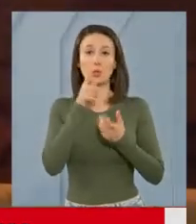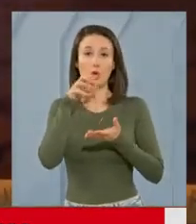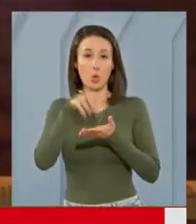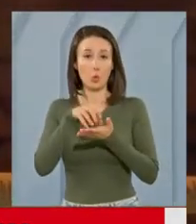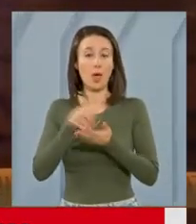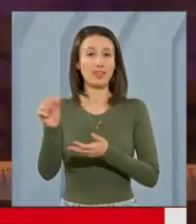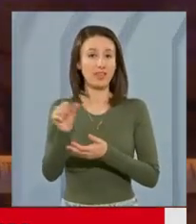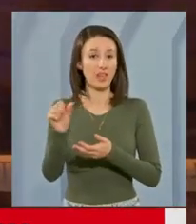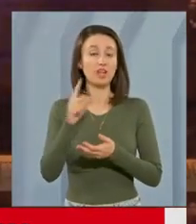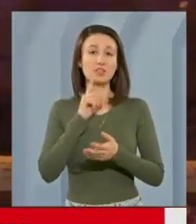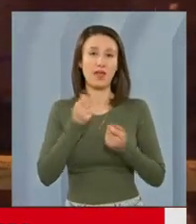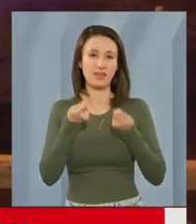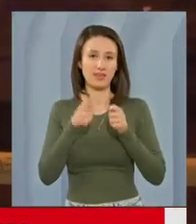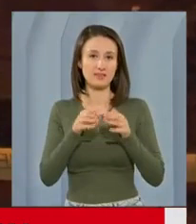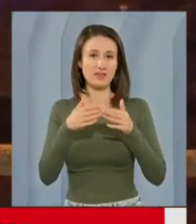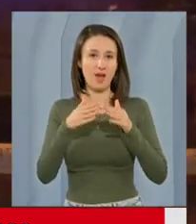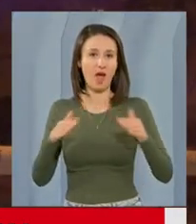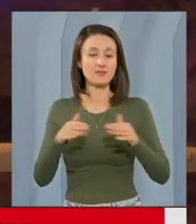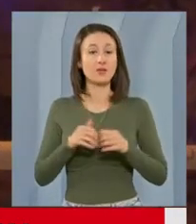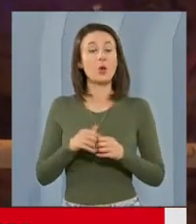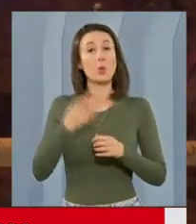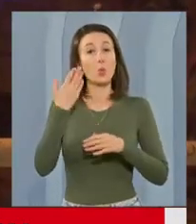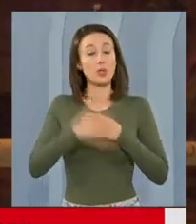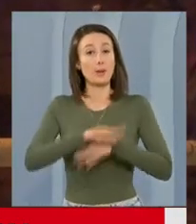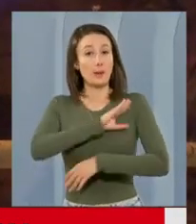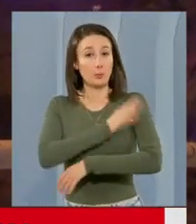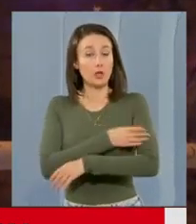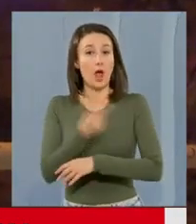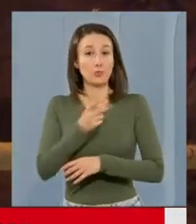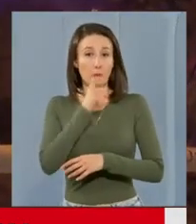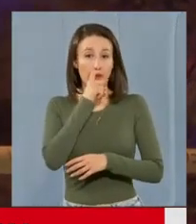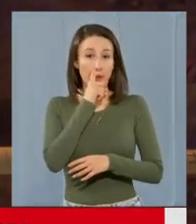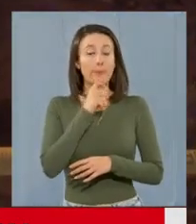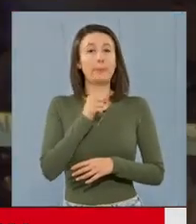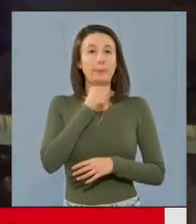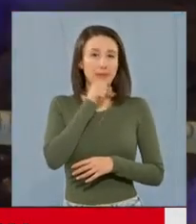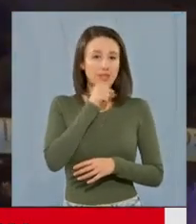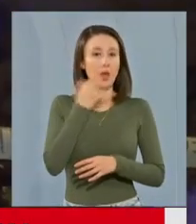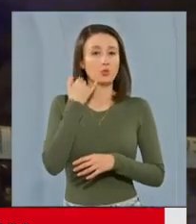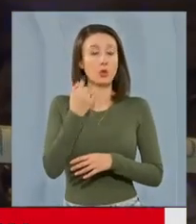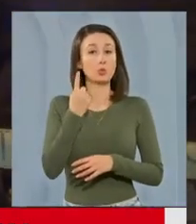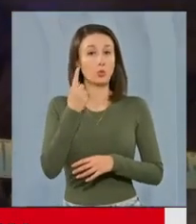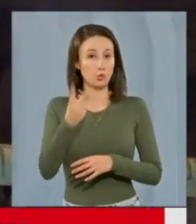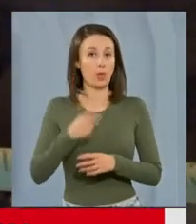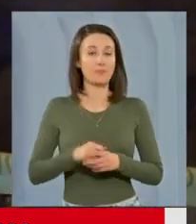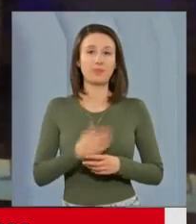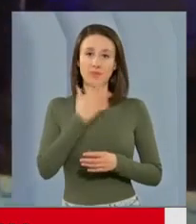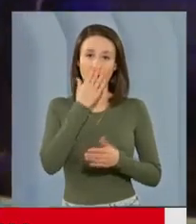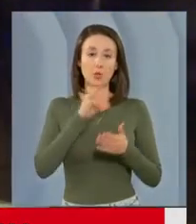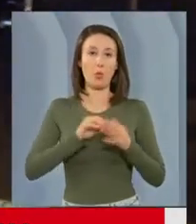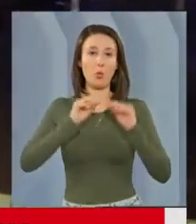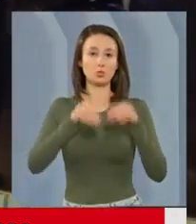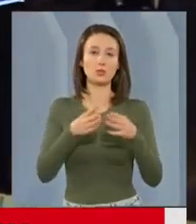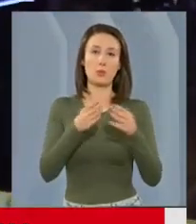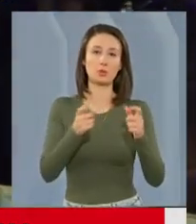locuia cu chirie și s a baricadat în casă cu ultimele puteri cei doi bătrâni Au reușit să sune la 112 la fața locului au